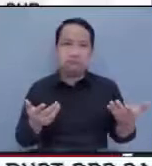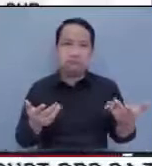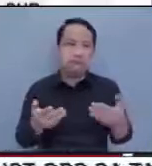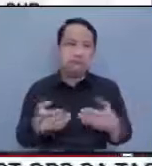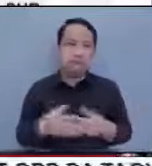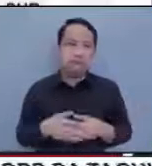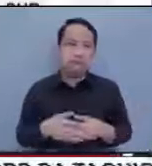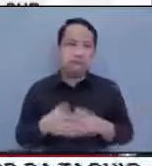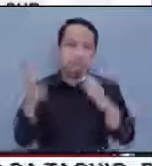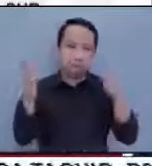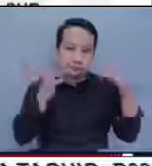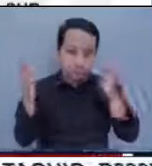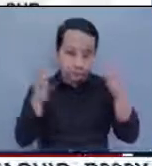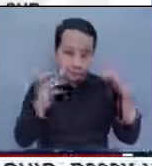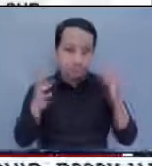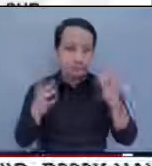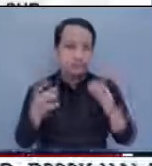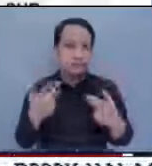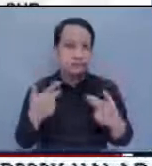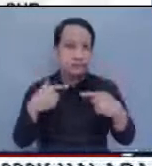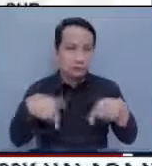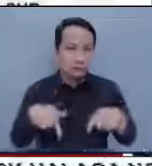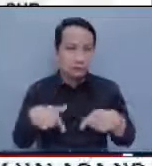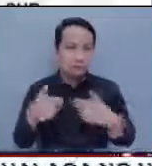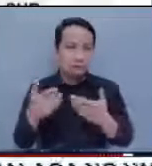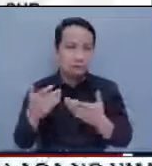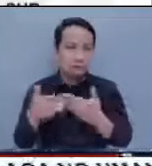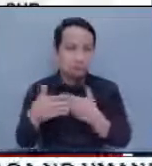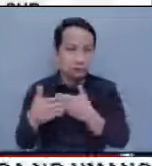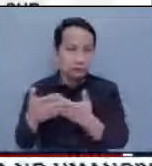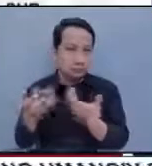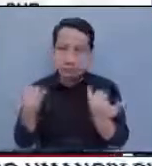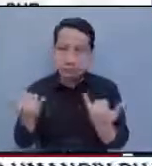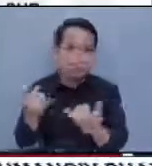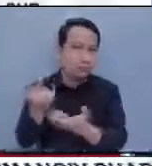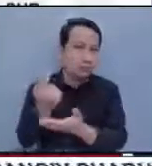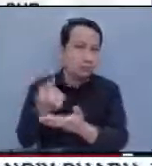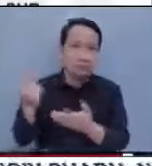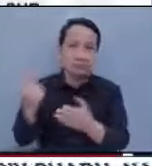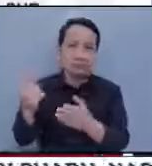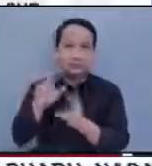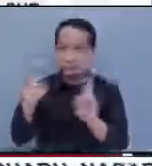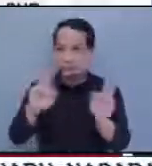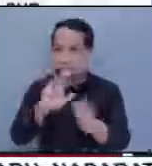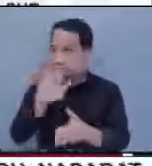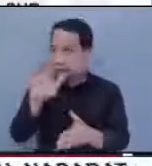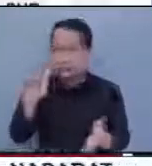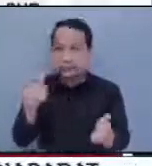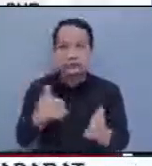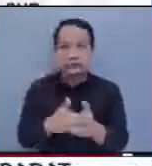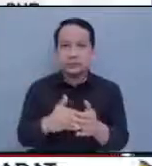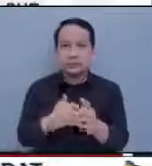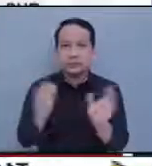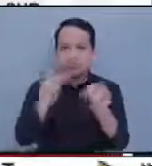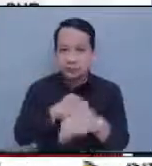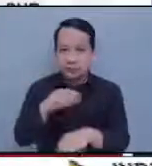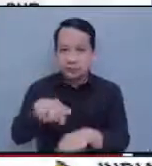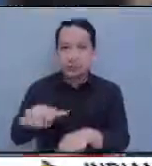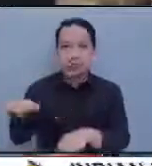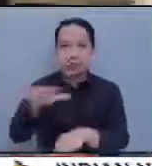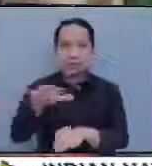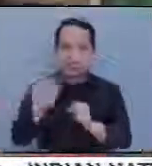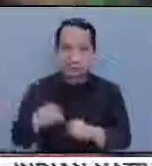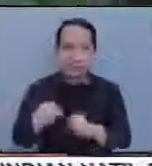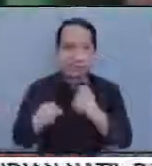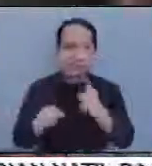dumating yung mga bagyo sa panahon po na ito, handa ang ating central office, ang ating National Resource Operations Center at ang ating mga field